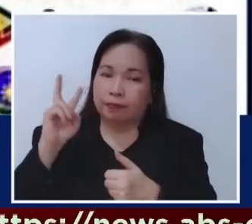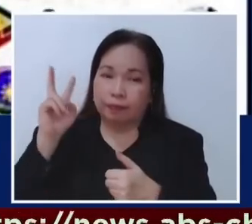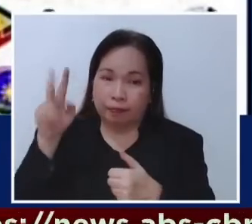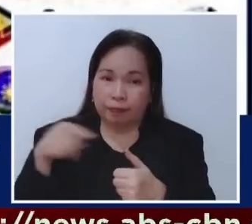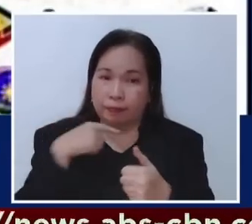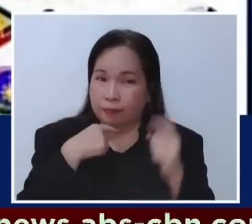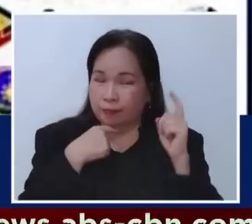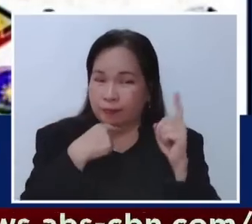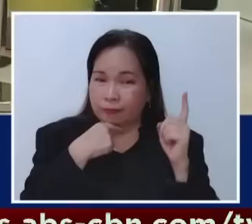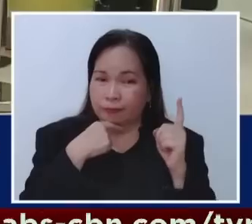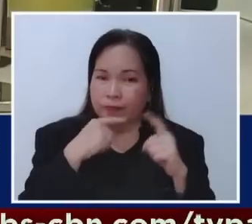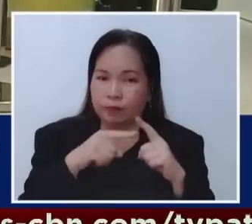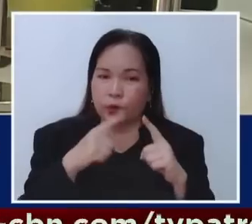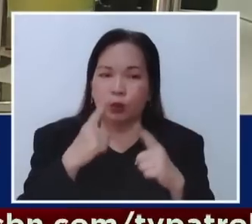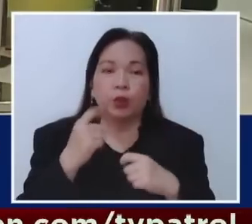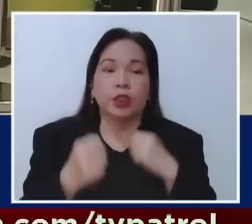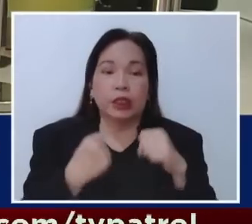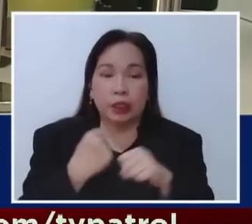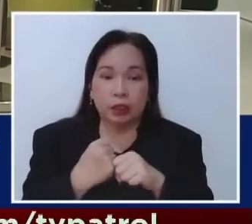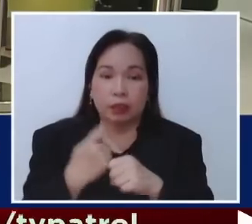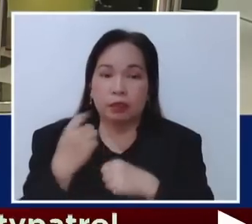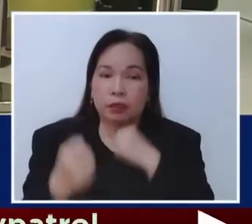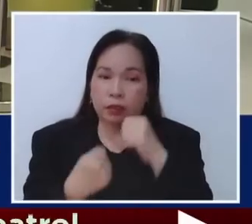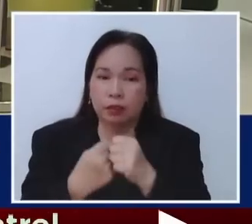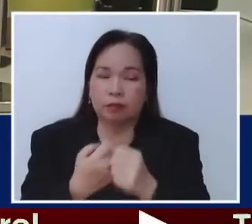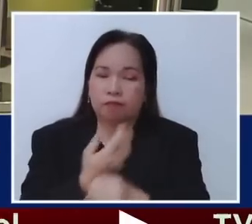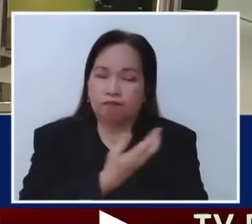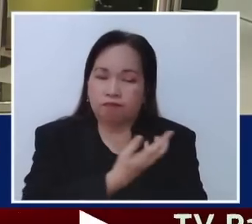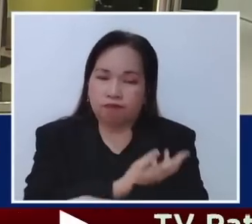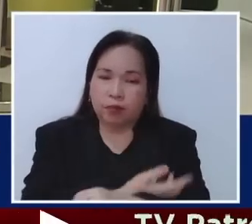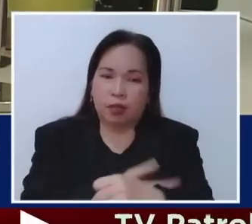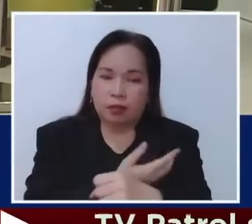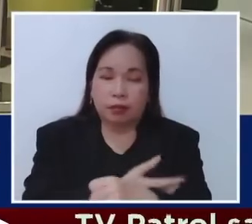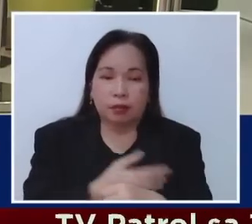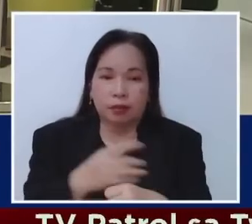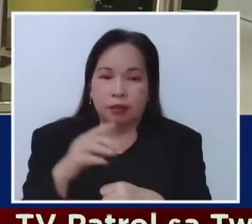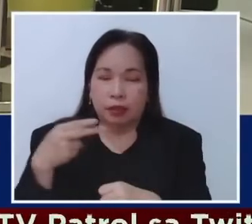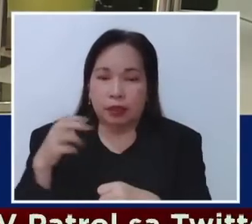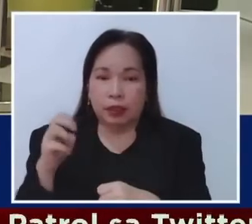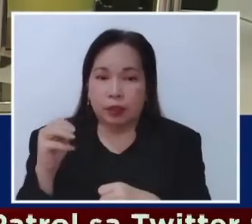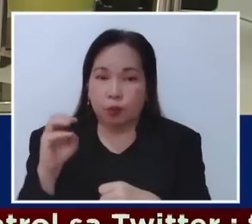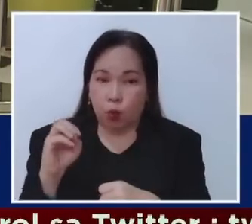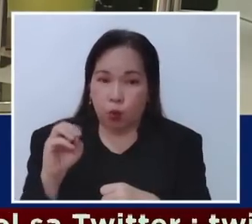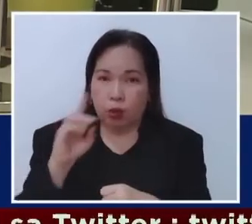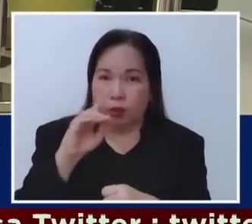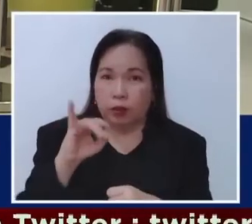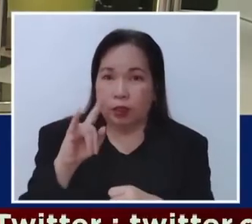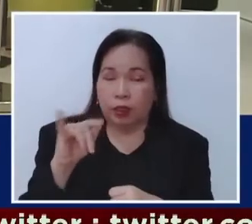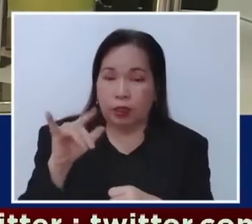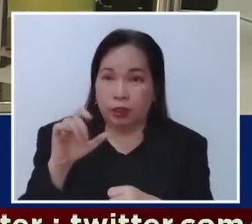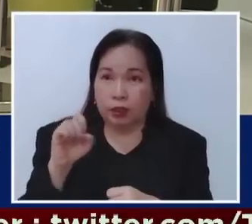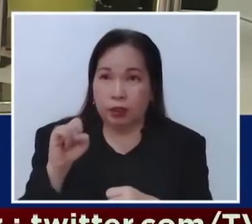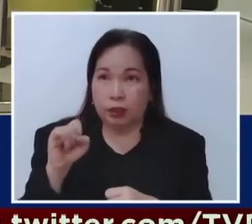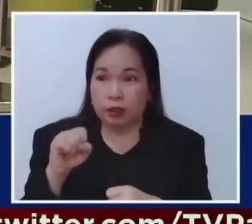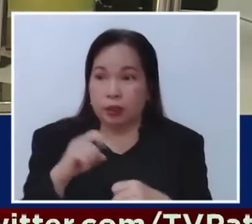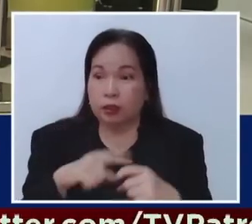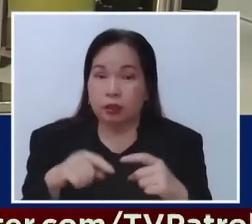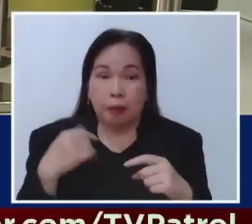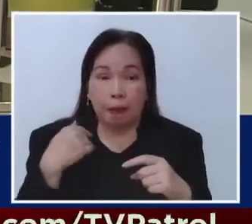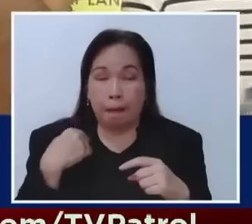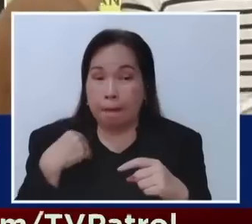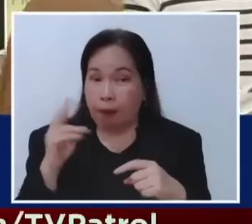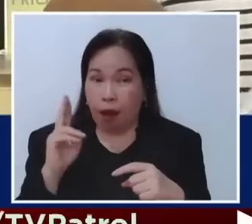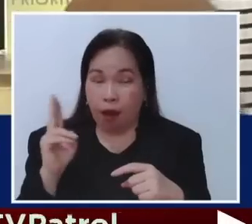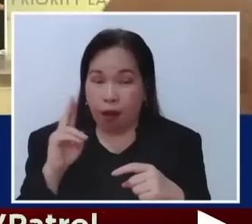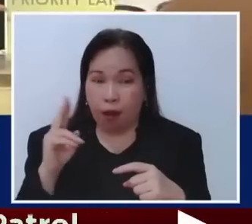para sa taunang hemodialysis session. Ang mga hindi nagamit na hemodialysis session sa taong ito ay hindi na umano po pwedeng